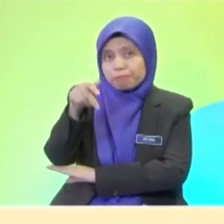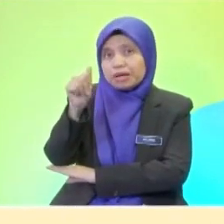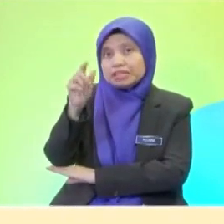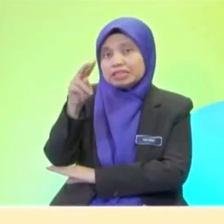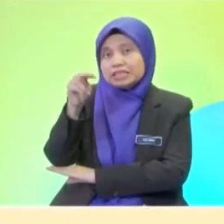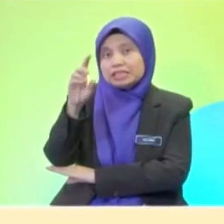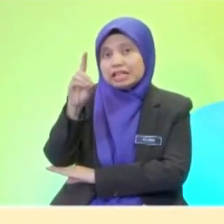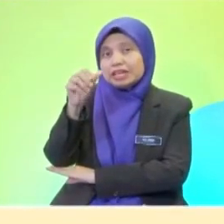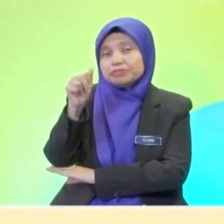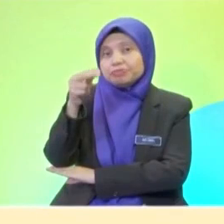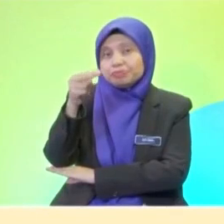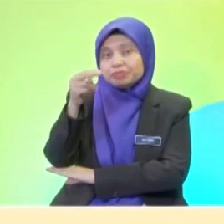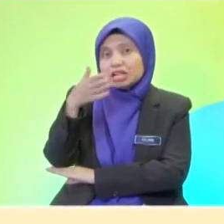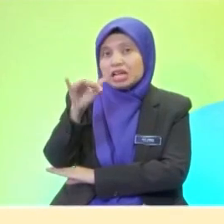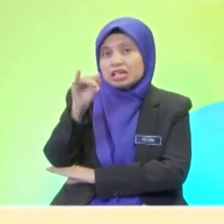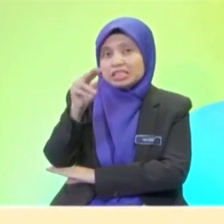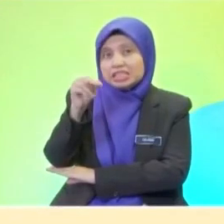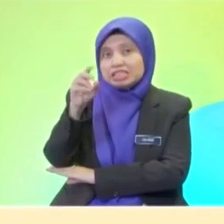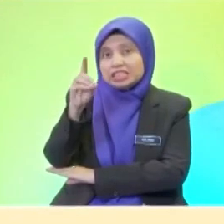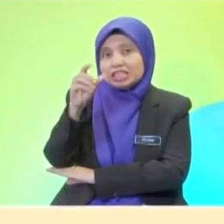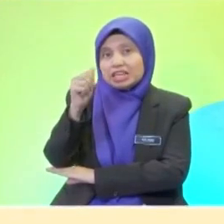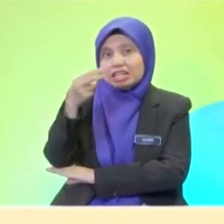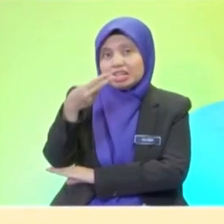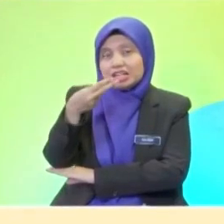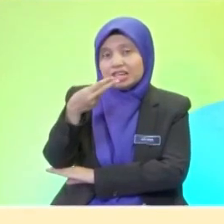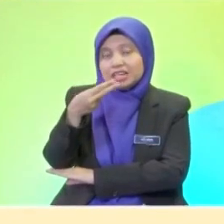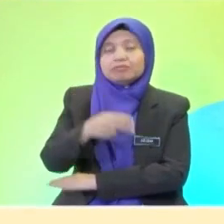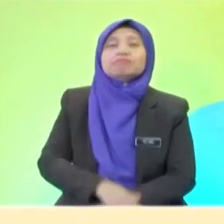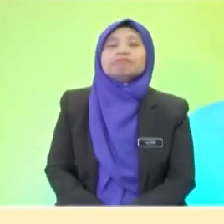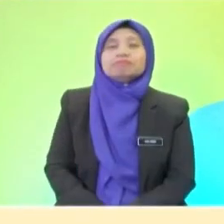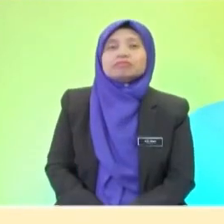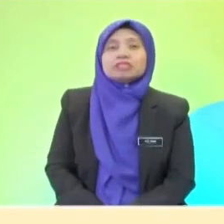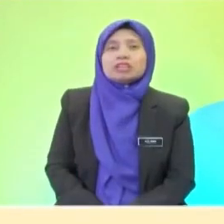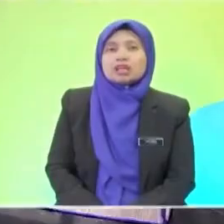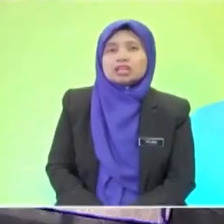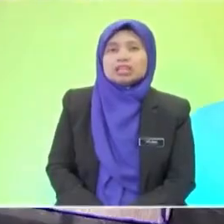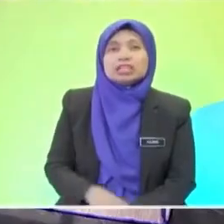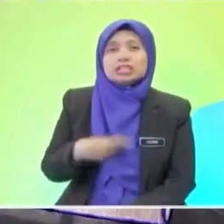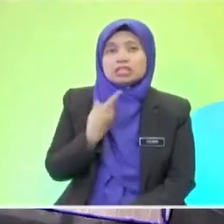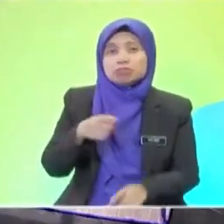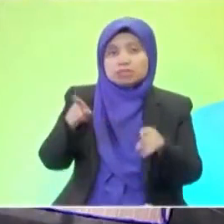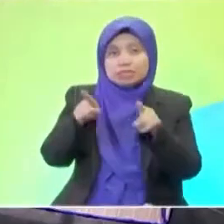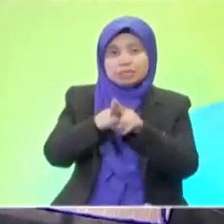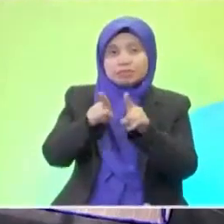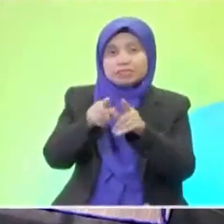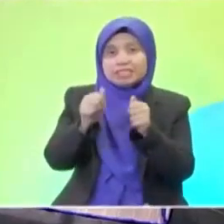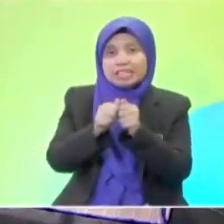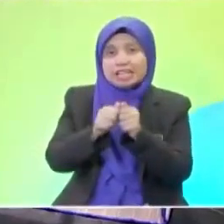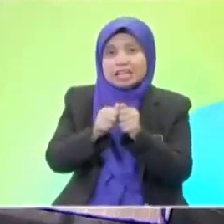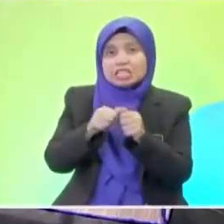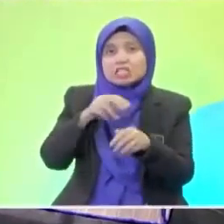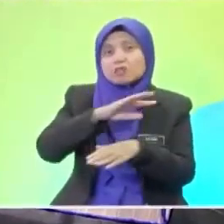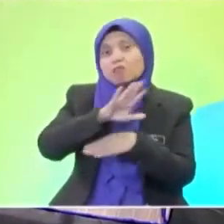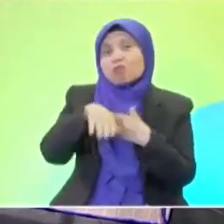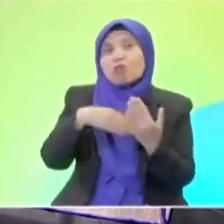selangol Darul Ihsan sekolah saya itu Nampaknya kita bisa mendengar empat Kuntum bunga